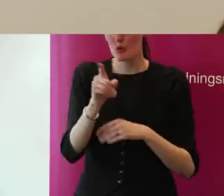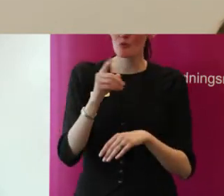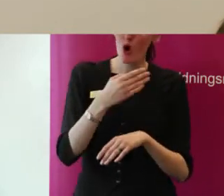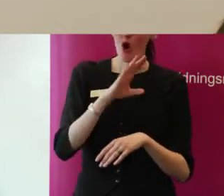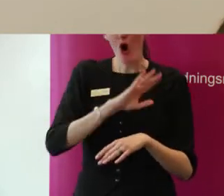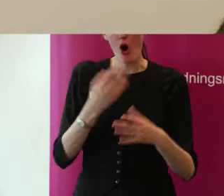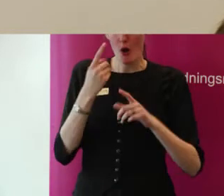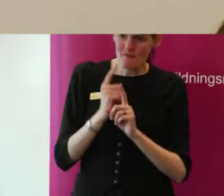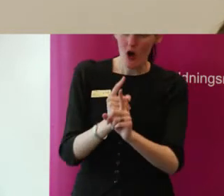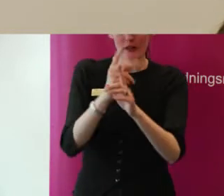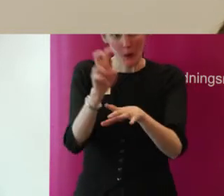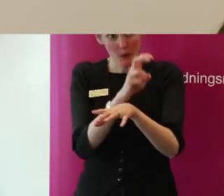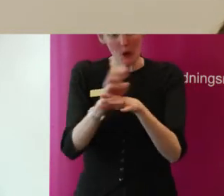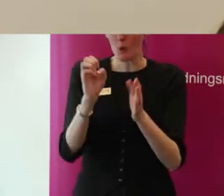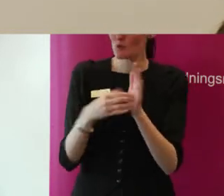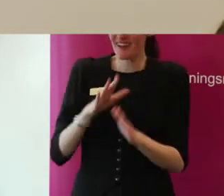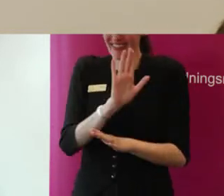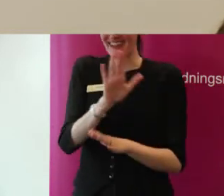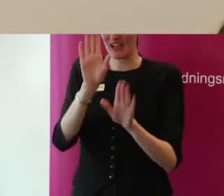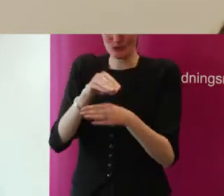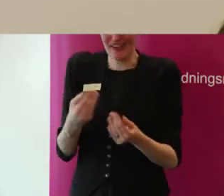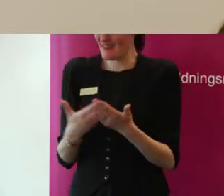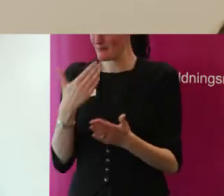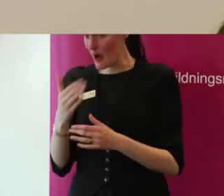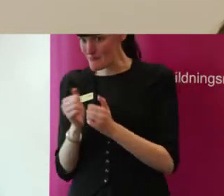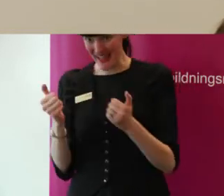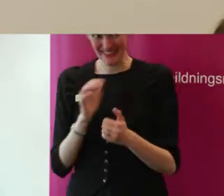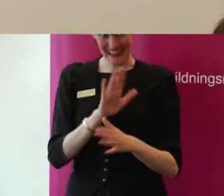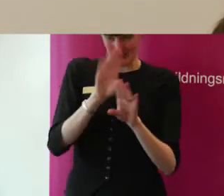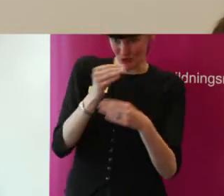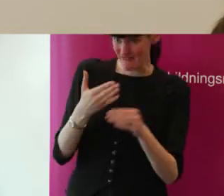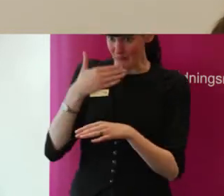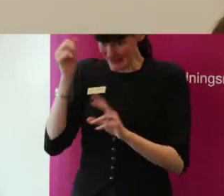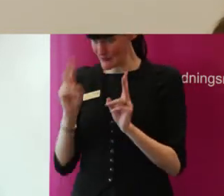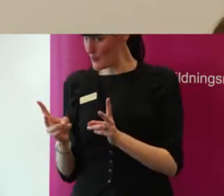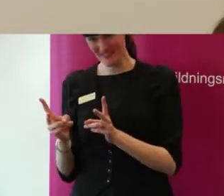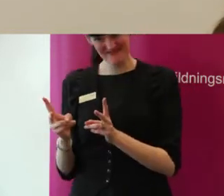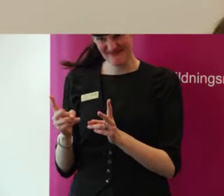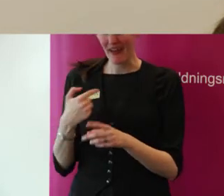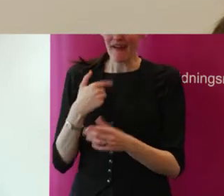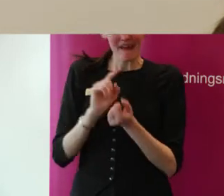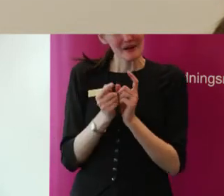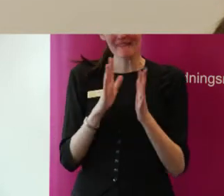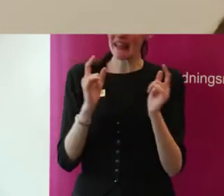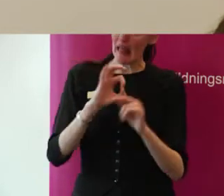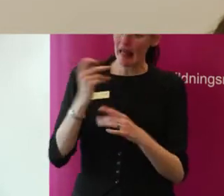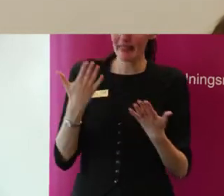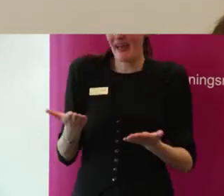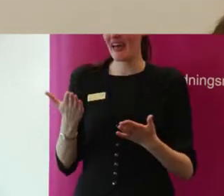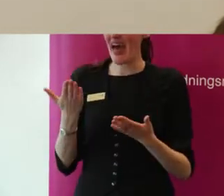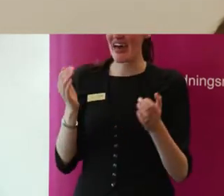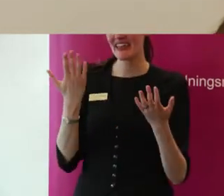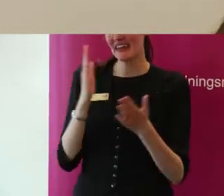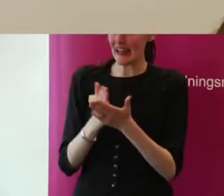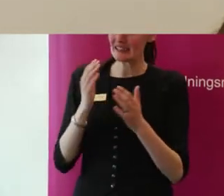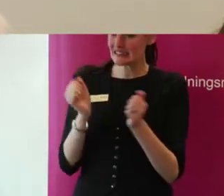därför resultatet är inte bra. Men frågan är, förbättras det? Eller är friheten vägen till att förbättra? Och då är det vissa saker